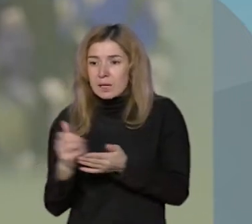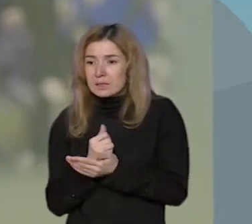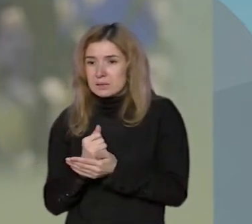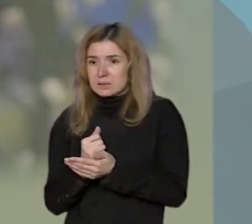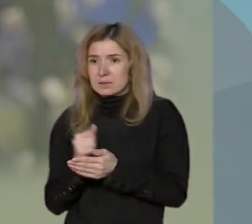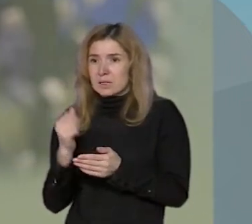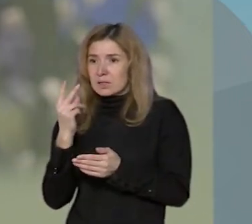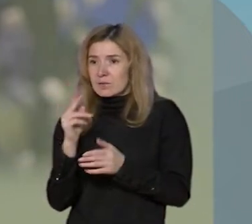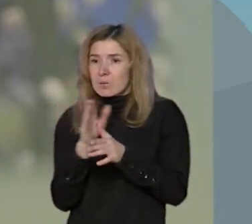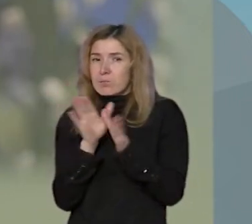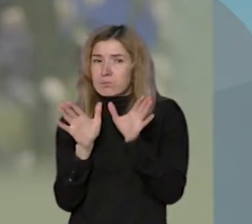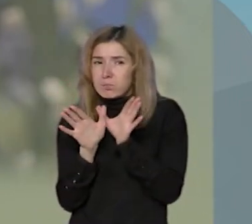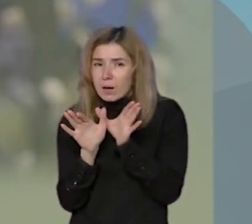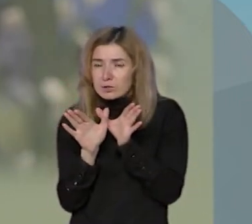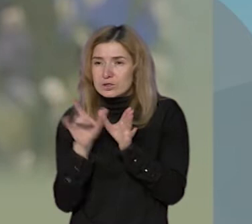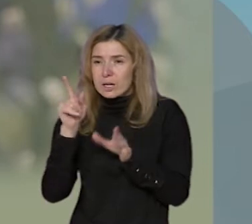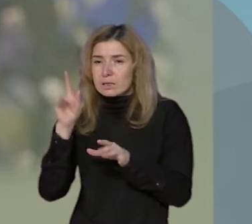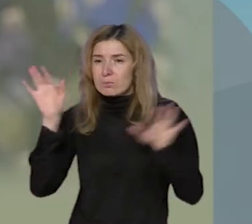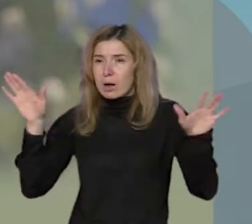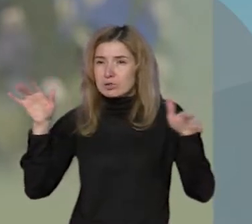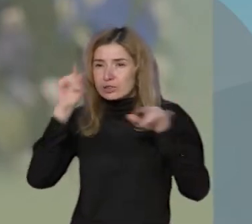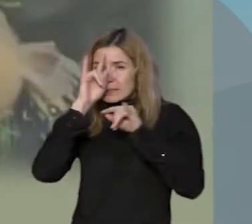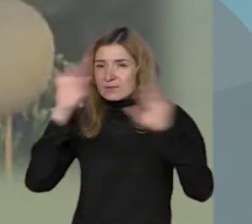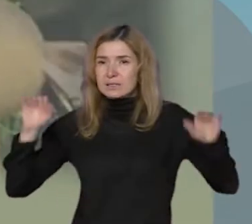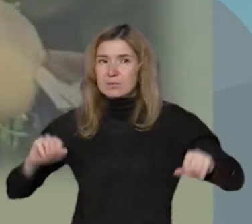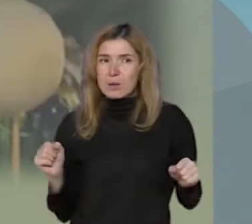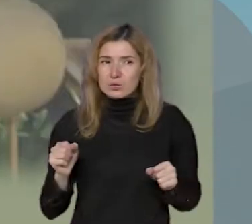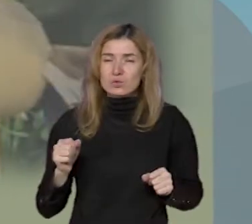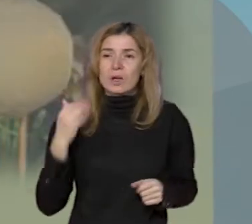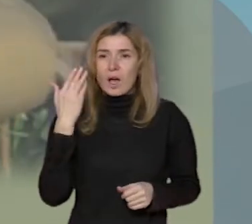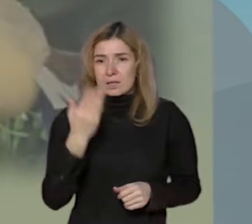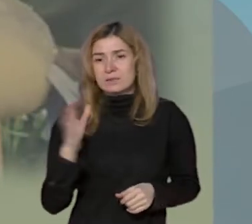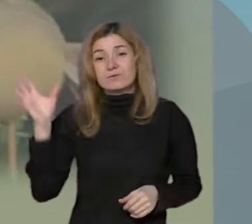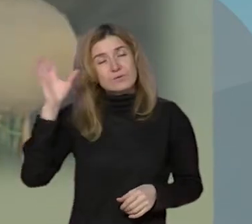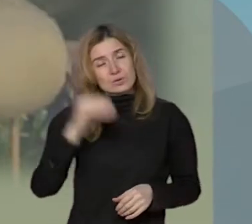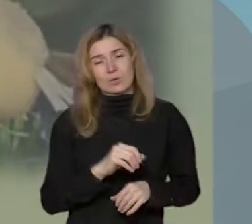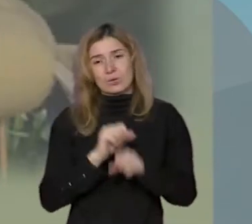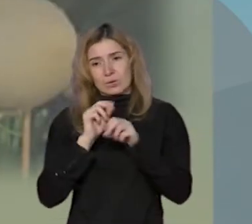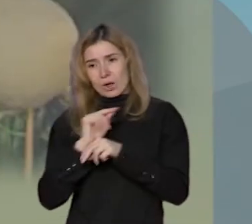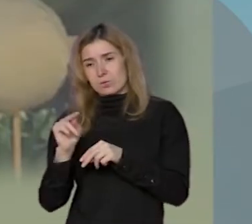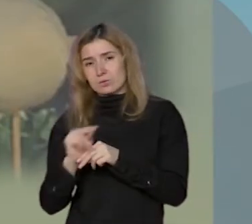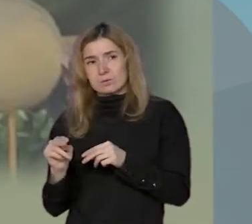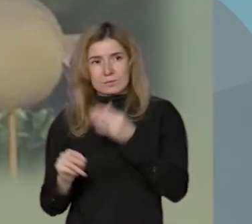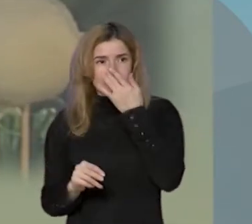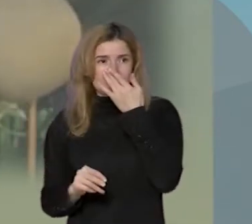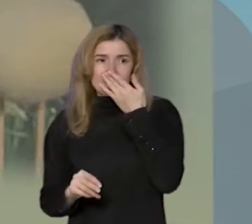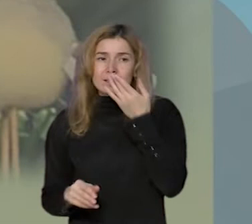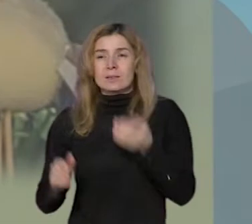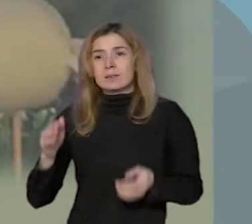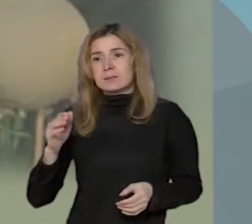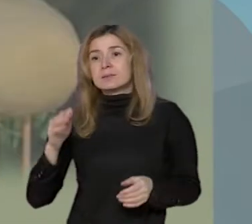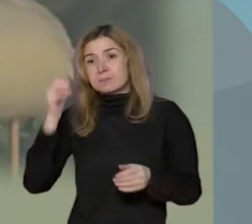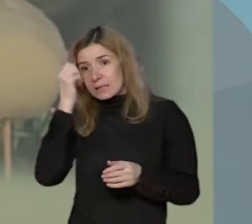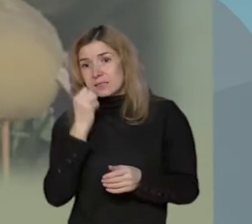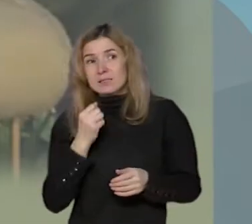двух бабочек. Эти бабочки известные подружки, они тебя всему научат.